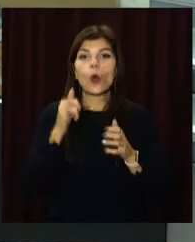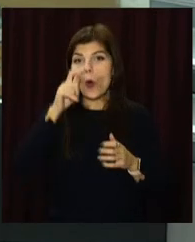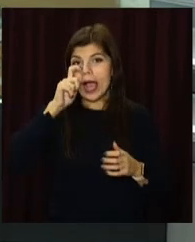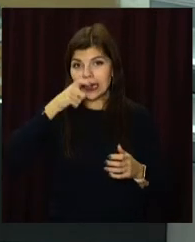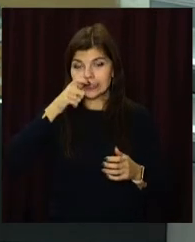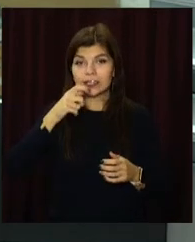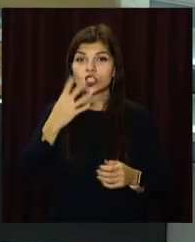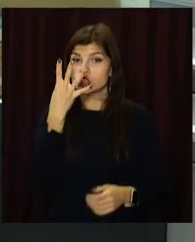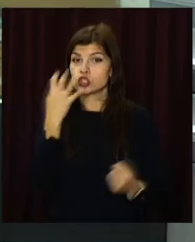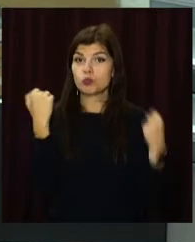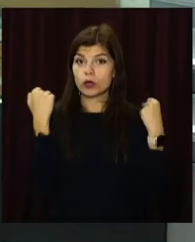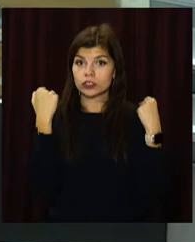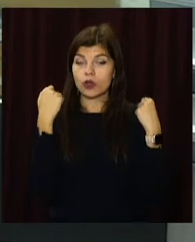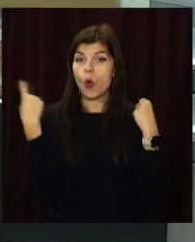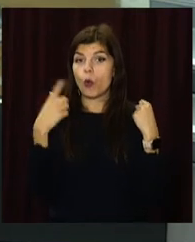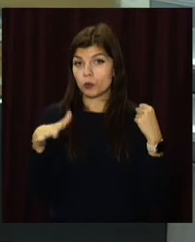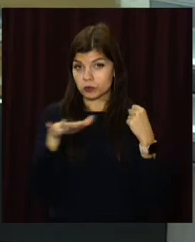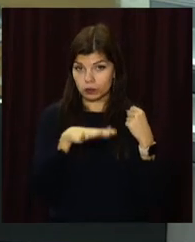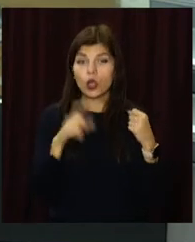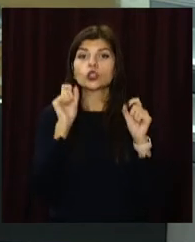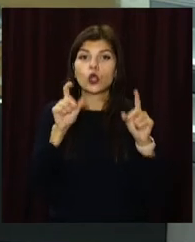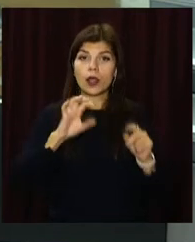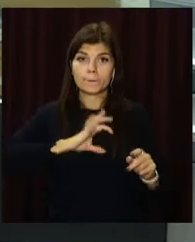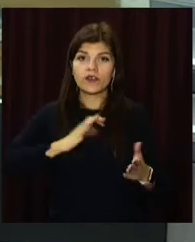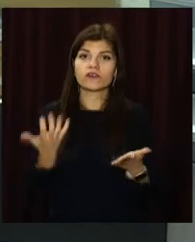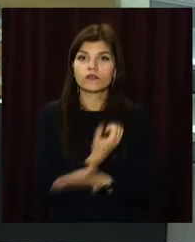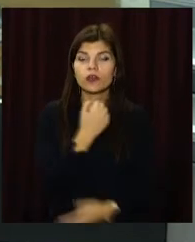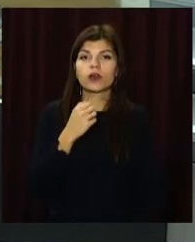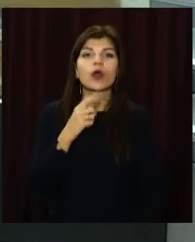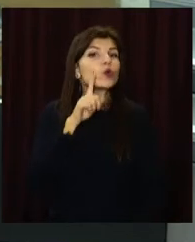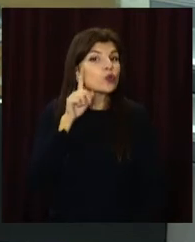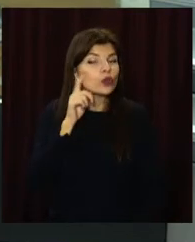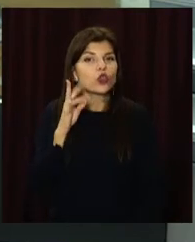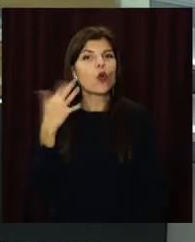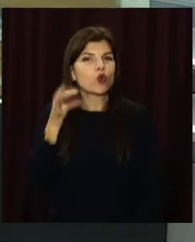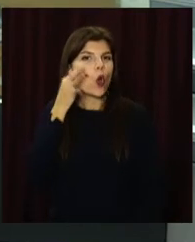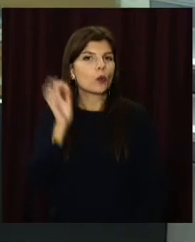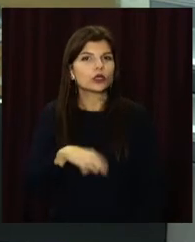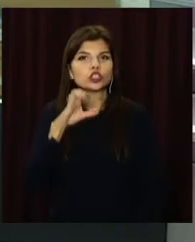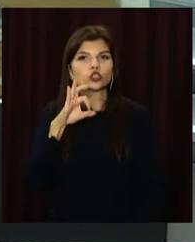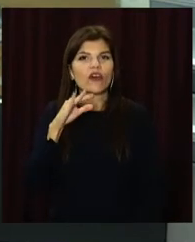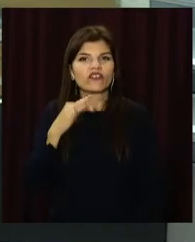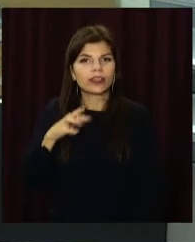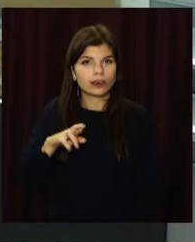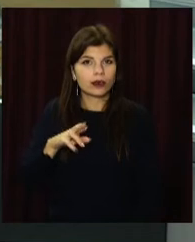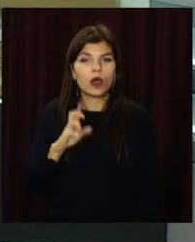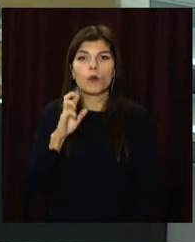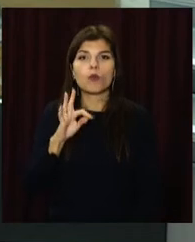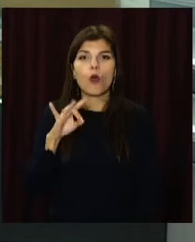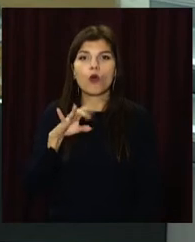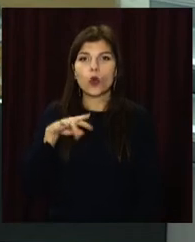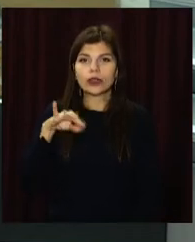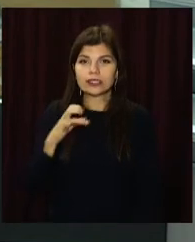Греції стали четверо спортсменів області. Золоту медаль завоювала юна, але вже досвідчена Софія Бординських. Срібло в